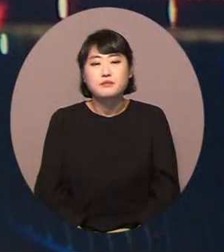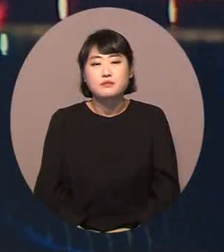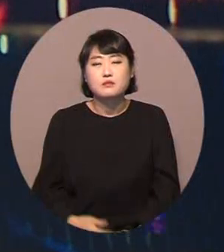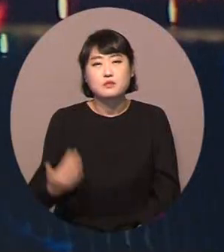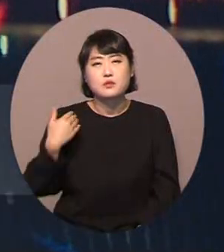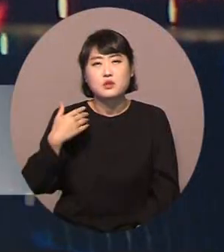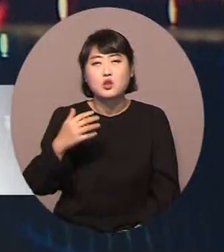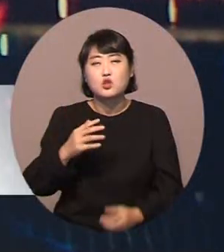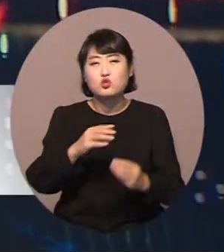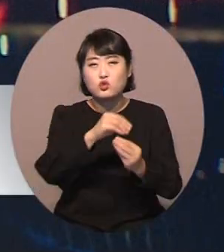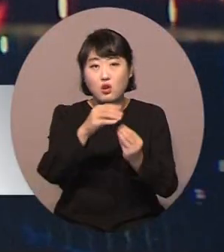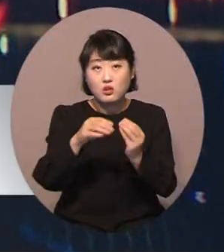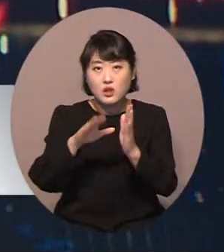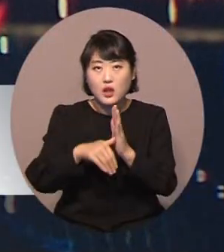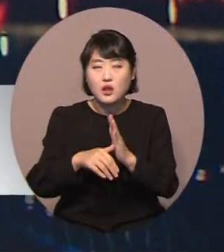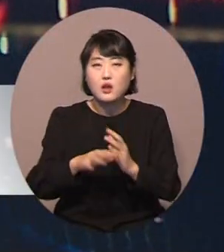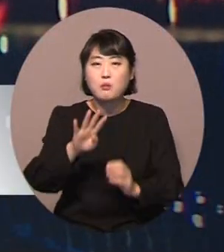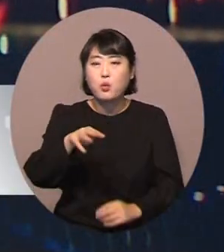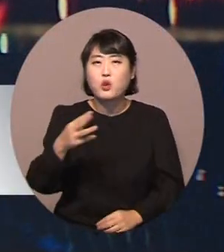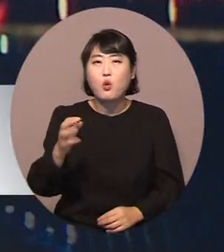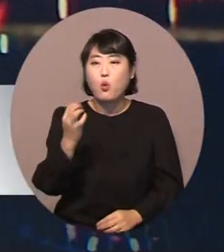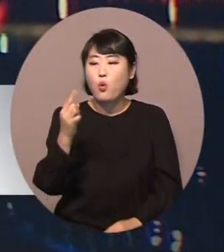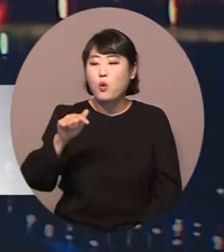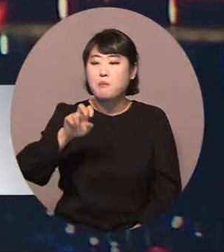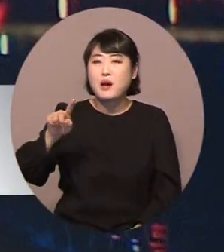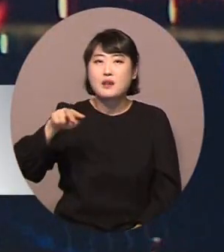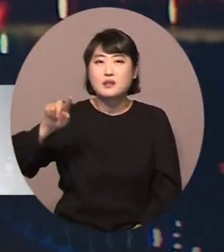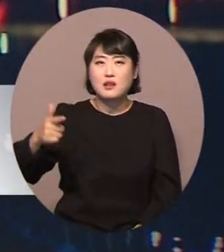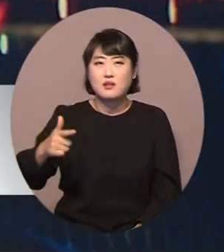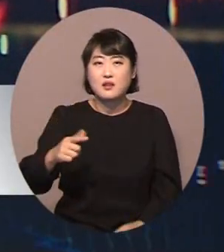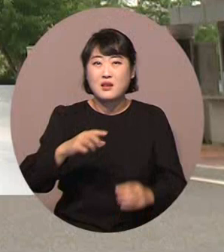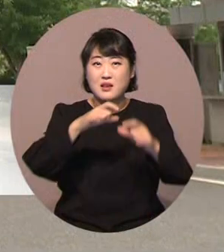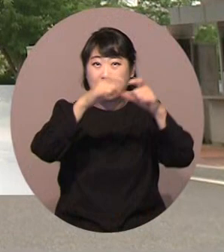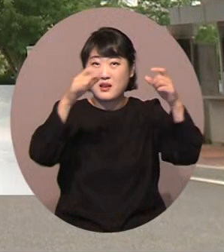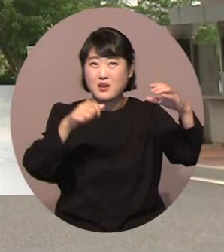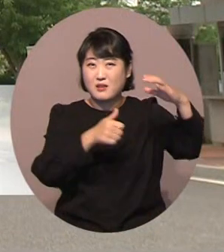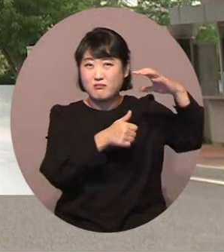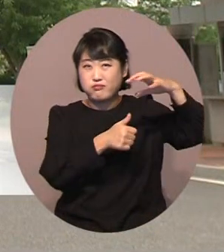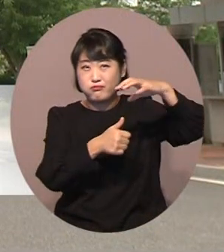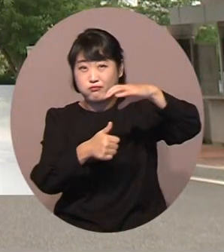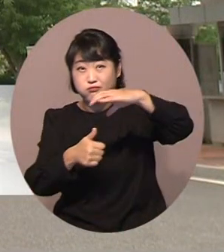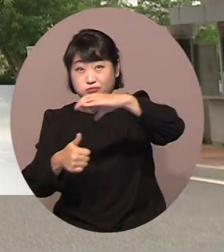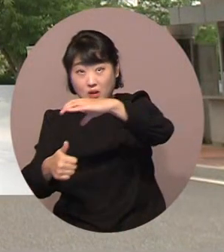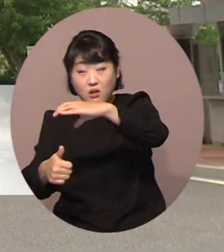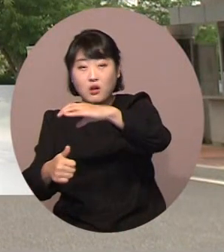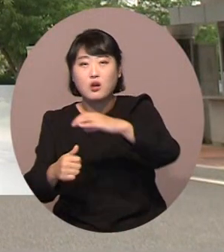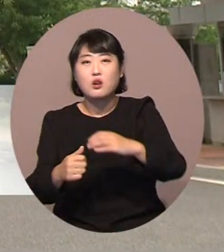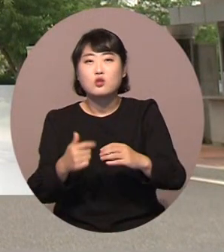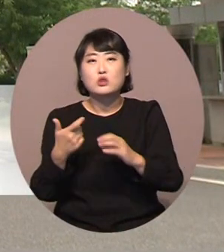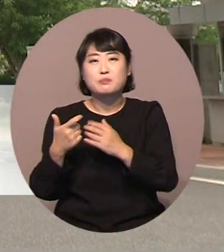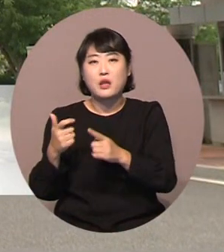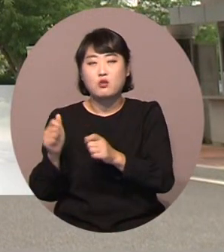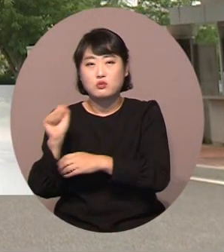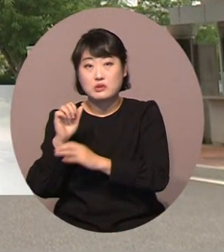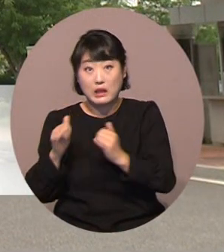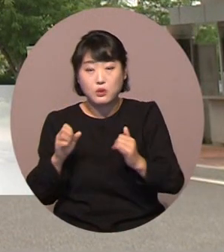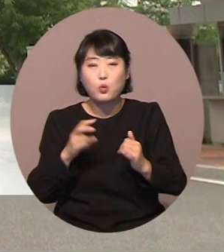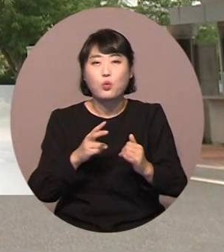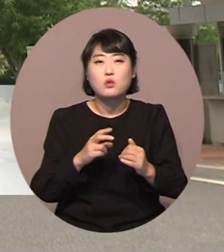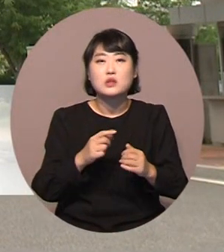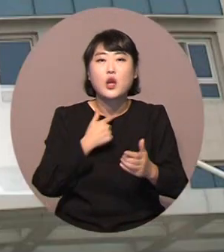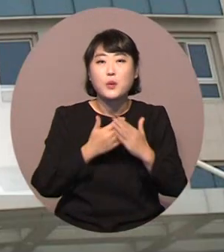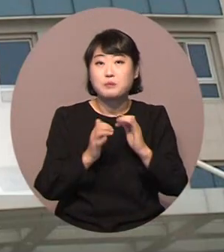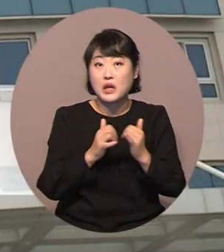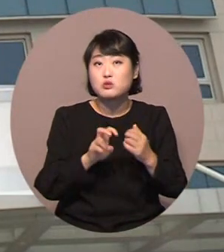지난 추석 연휴 보령 옥마산 패러글라이딩 하던 60대 조종사와 20대 체험 기기 추락해 숨진 사고와